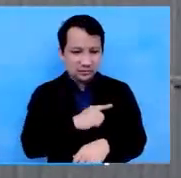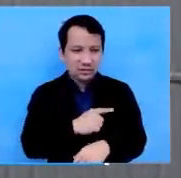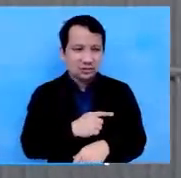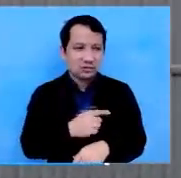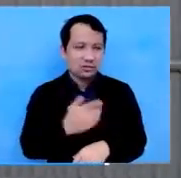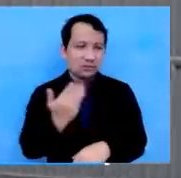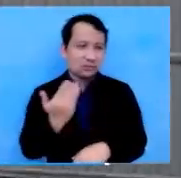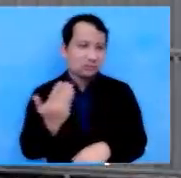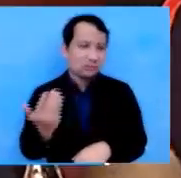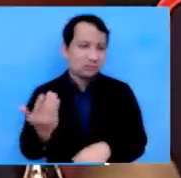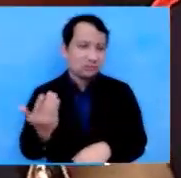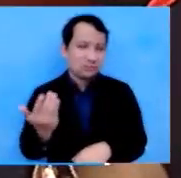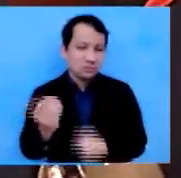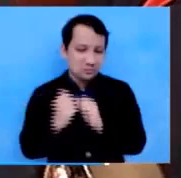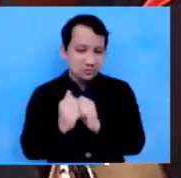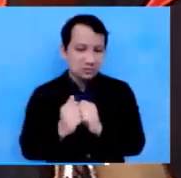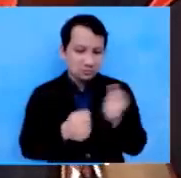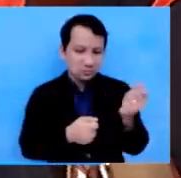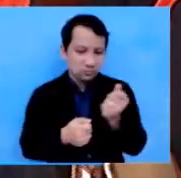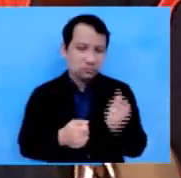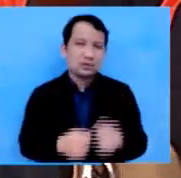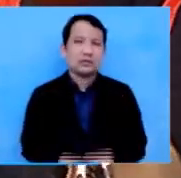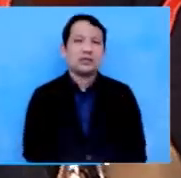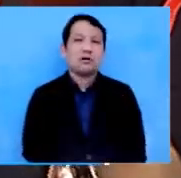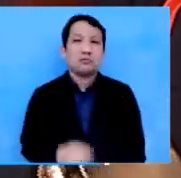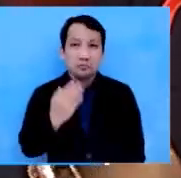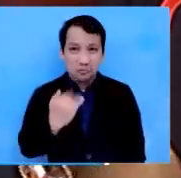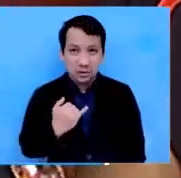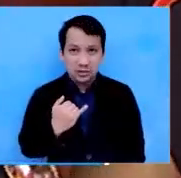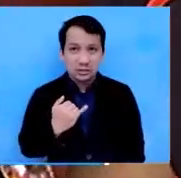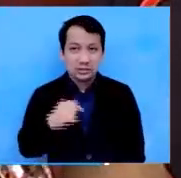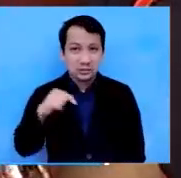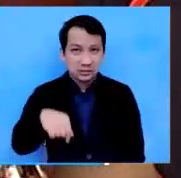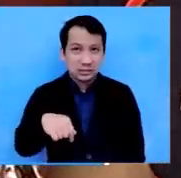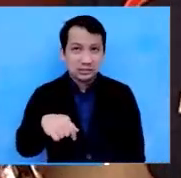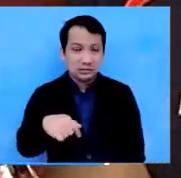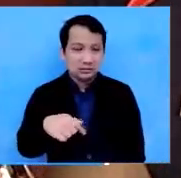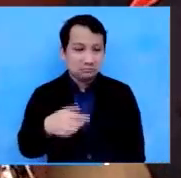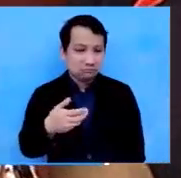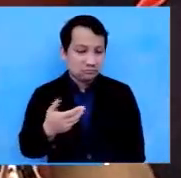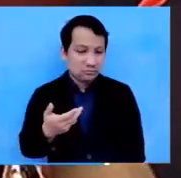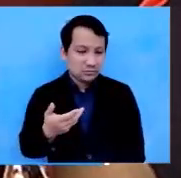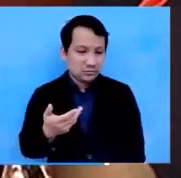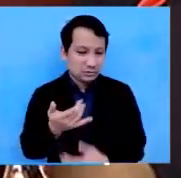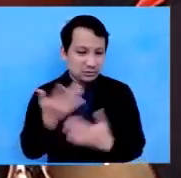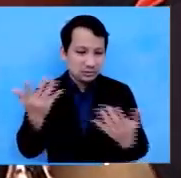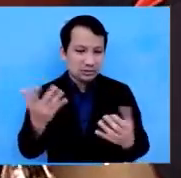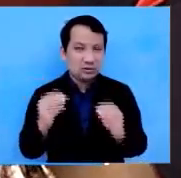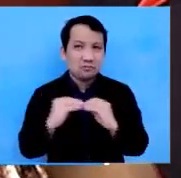ng ating mga kasamang bumbero. Dahil ito po ay kumbaga sa noon, lalong